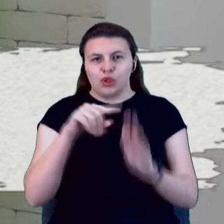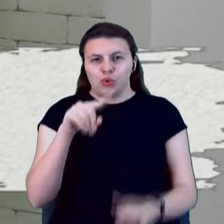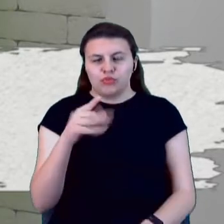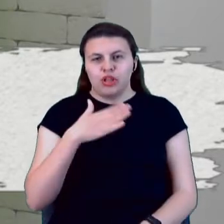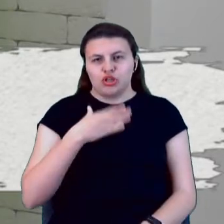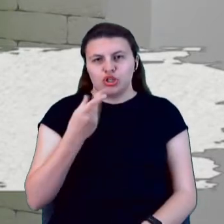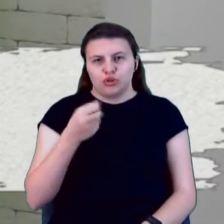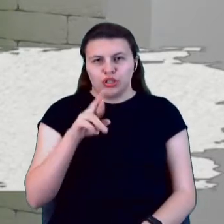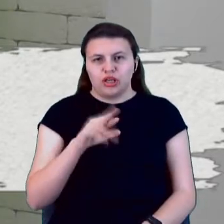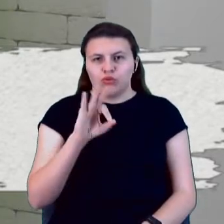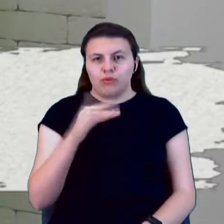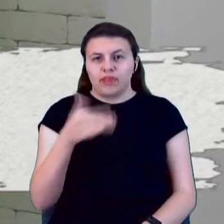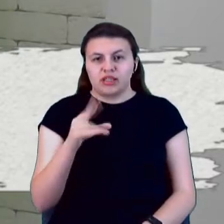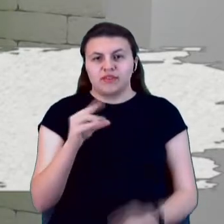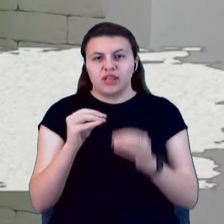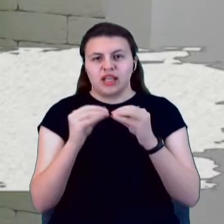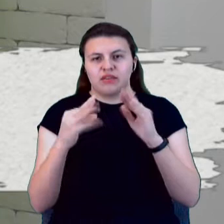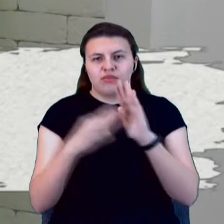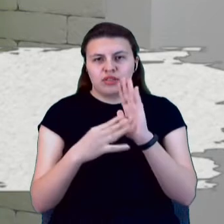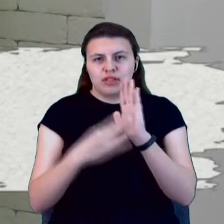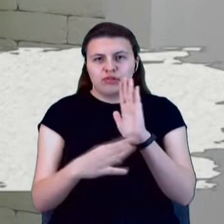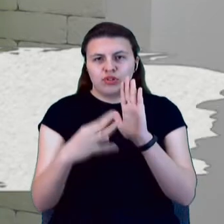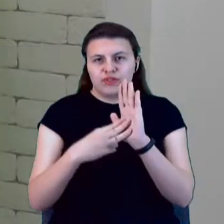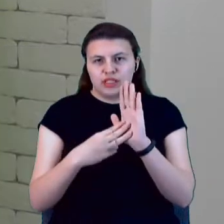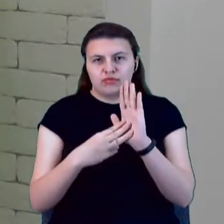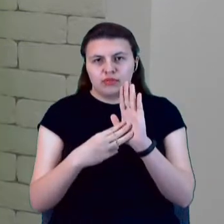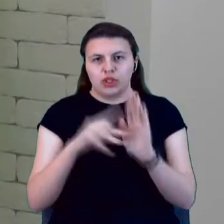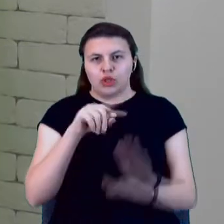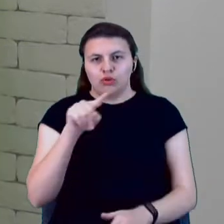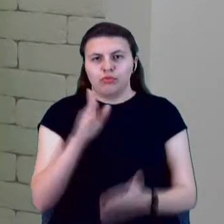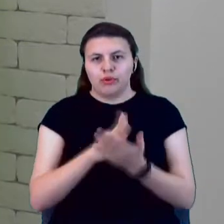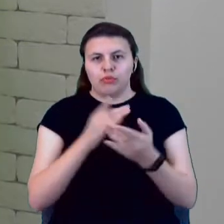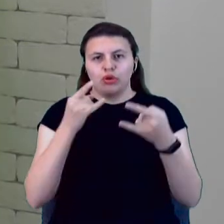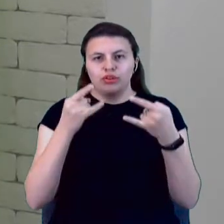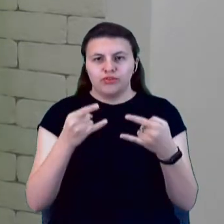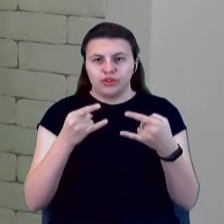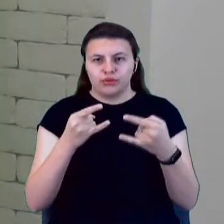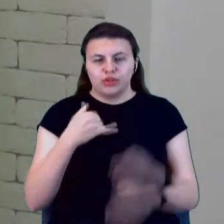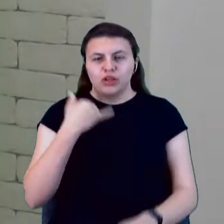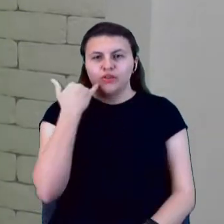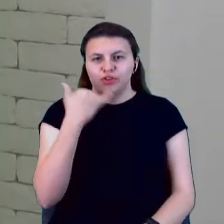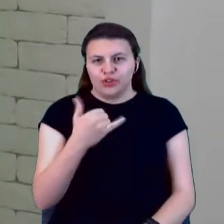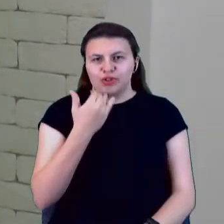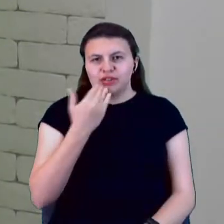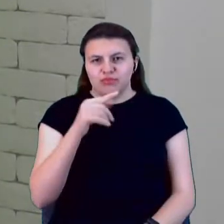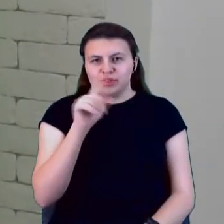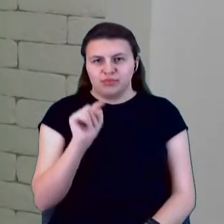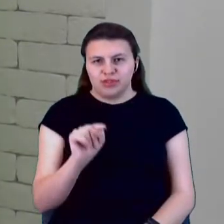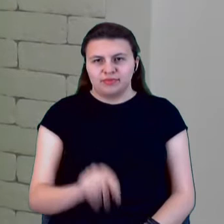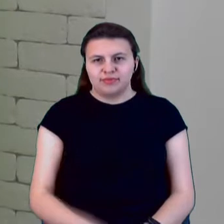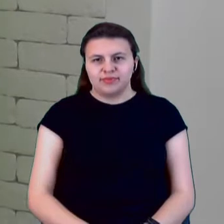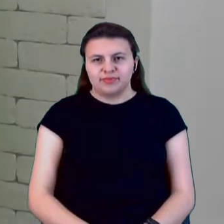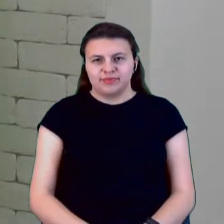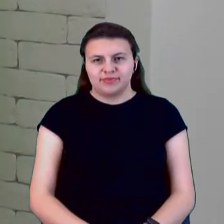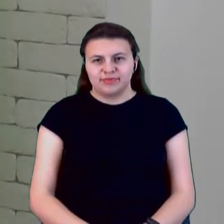студії. 050 210 08 98 – номер прямого ефіру. Телефонуйте, ставте свої запитання. Що ж, пане